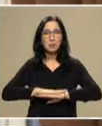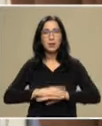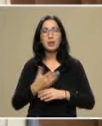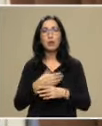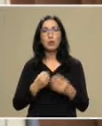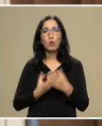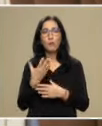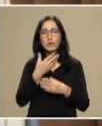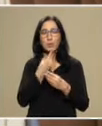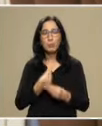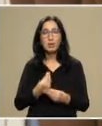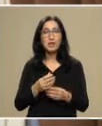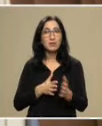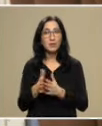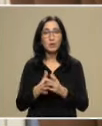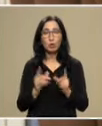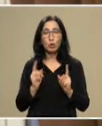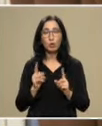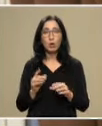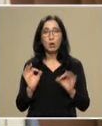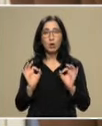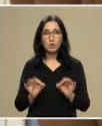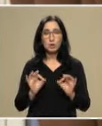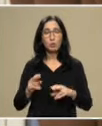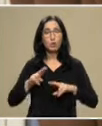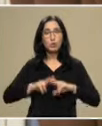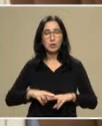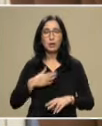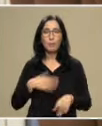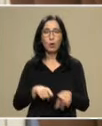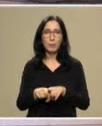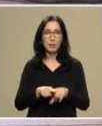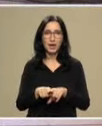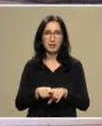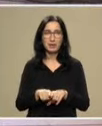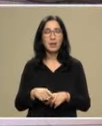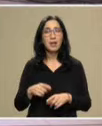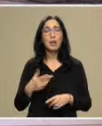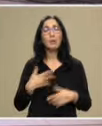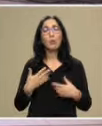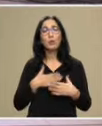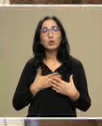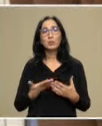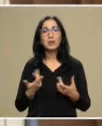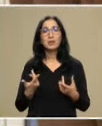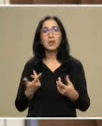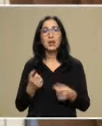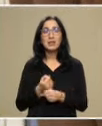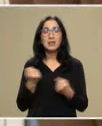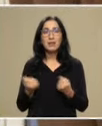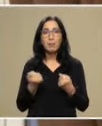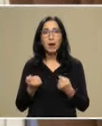нови запознанства с хора, които със сигурност ще останат мои приятели дълги години. Не умислям да се занимавам с хорово